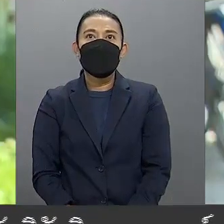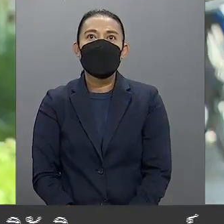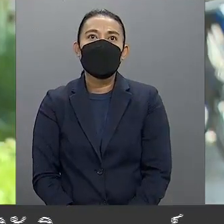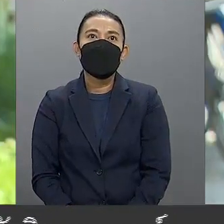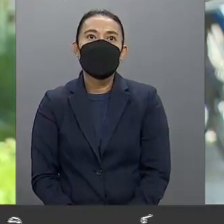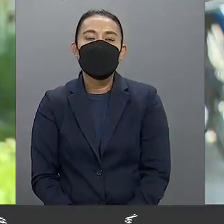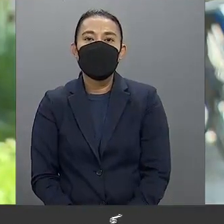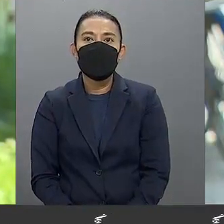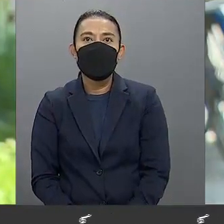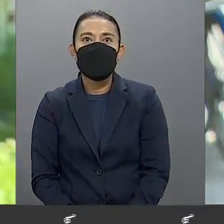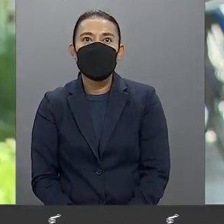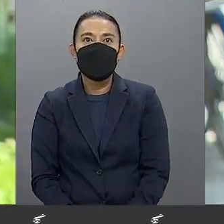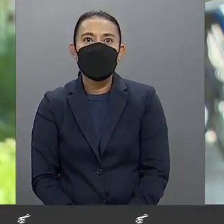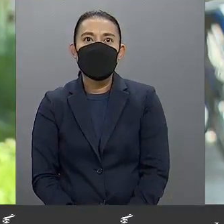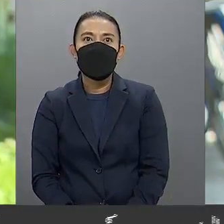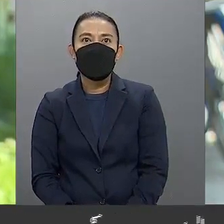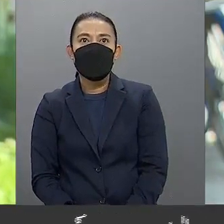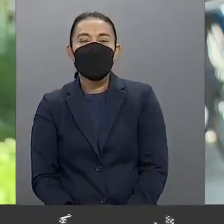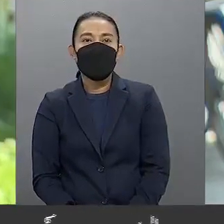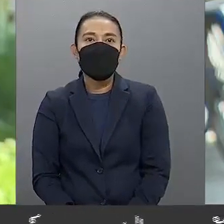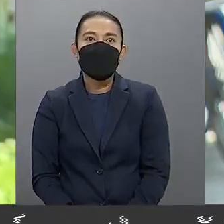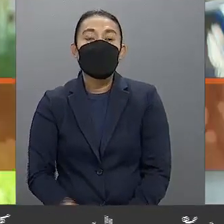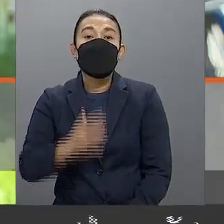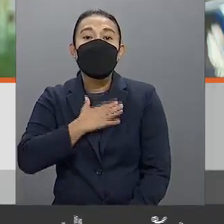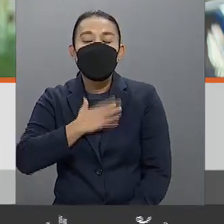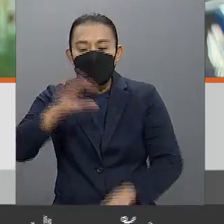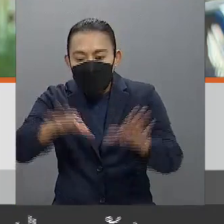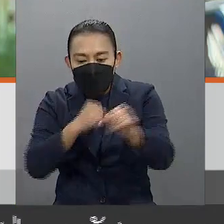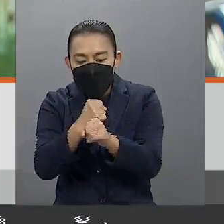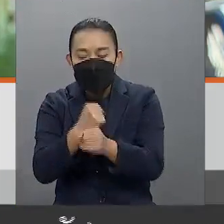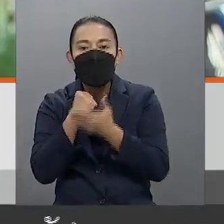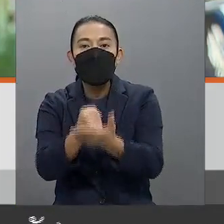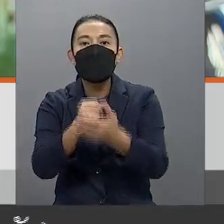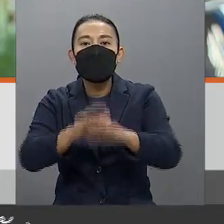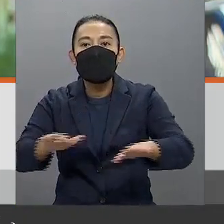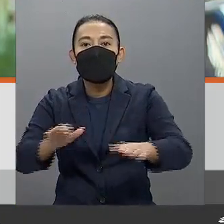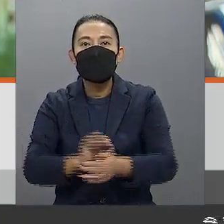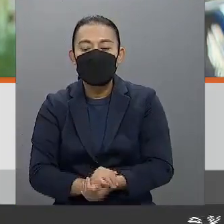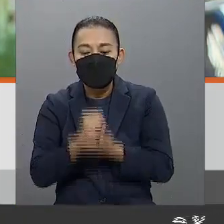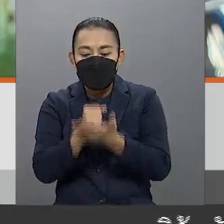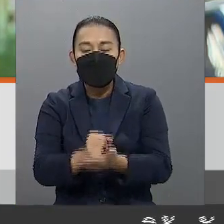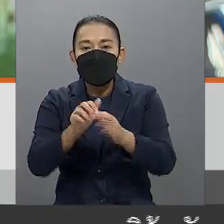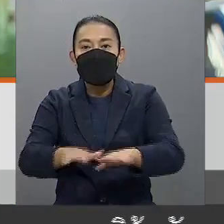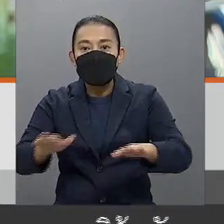ขายงานแล้วผมก็เอาเงินที่ขายงานนี่แหละมาช่วยเหลือเด็กๆแต่การที่เราจะช่วยเหลือเด็กๆเพียงแค่